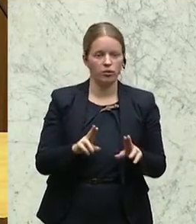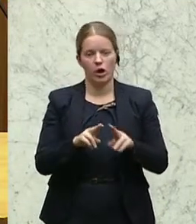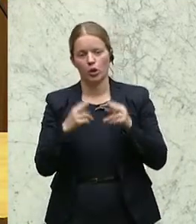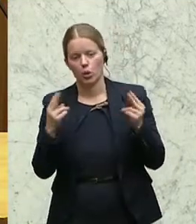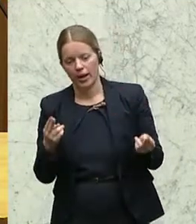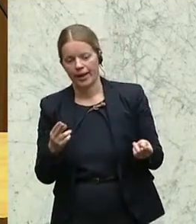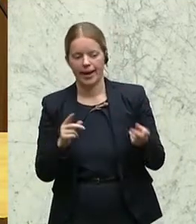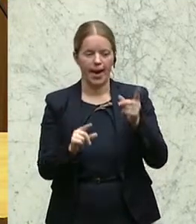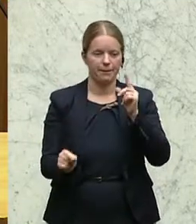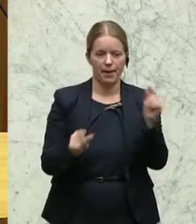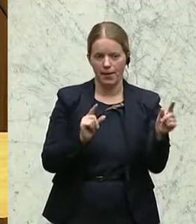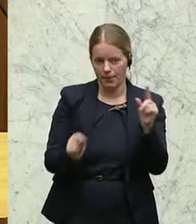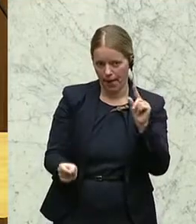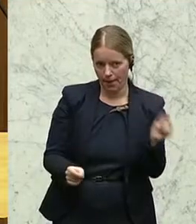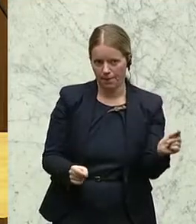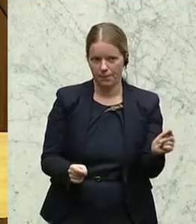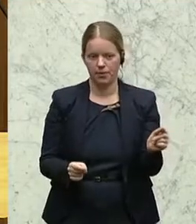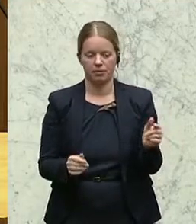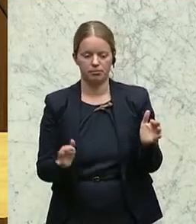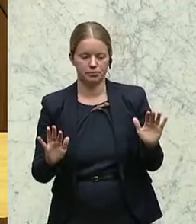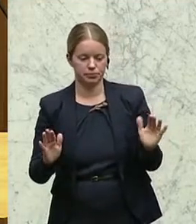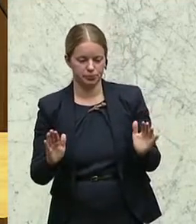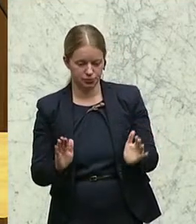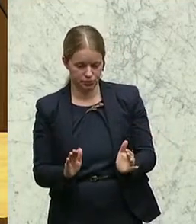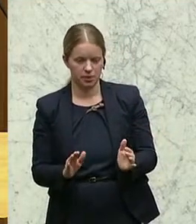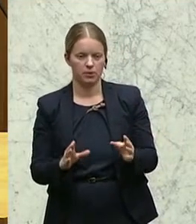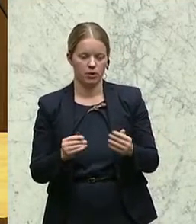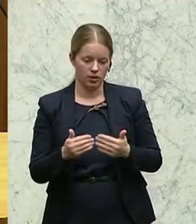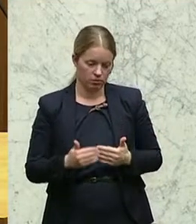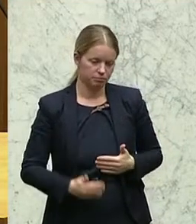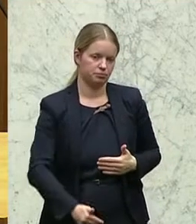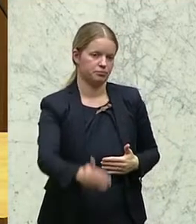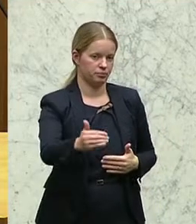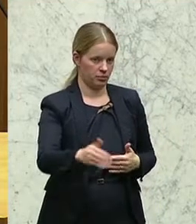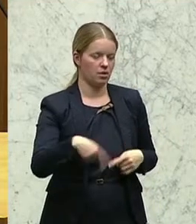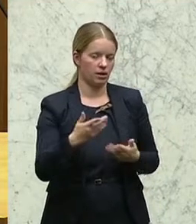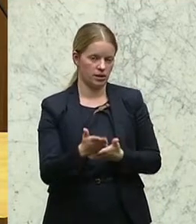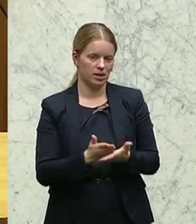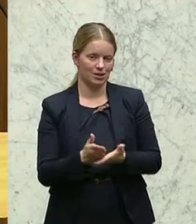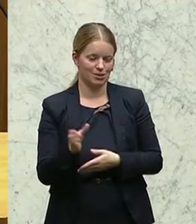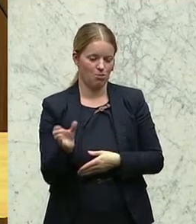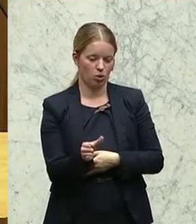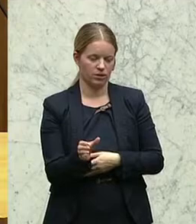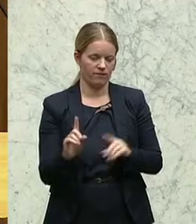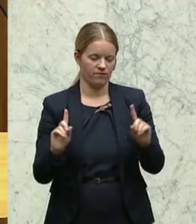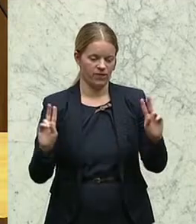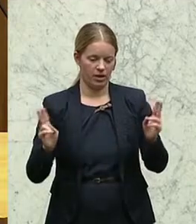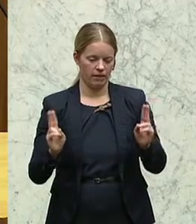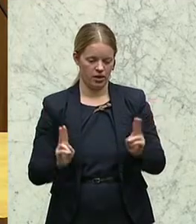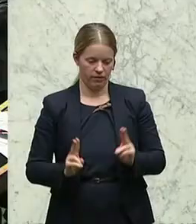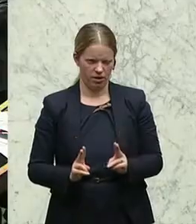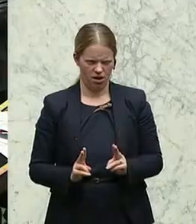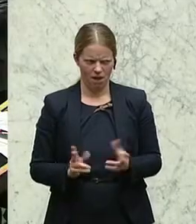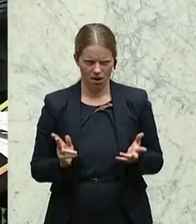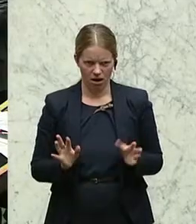dann einbringen wird können und dass es auf lange Sicht insgesamt dann zu weniger Dienstposten kommen wird. Was das mit einer Qualität dann